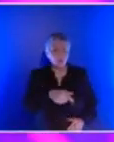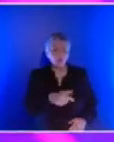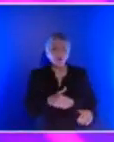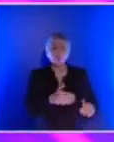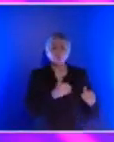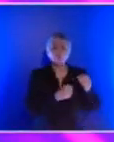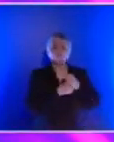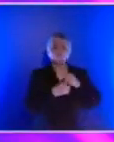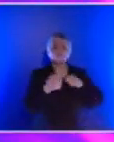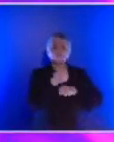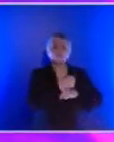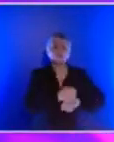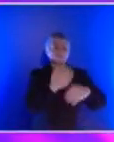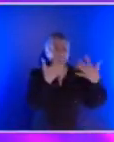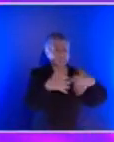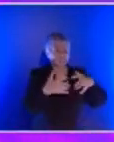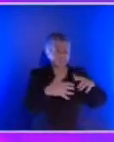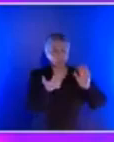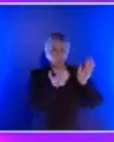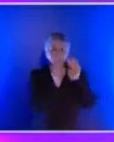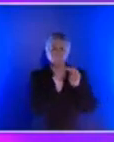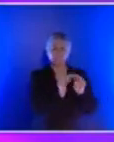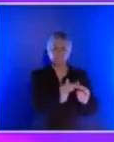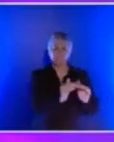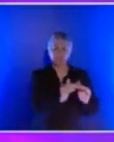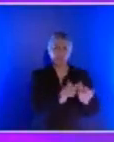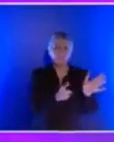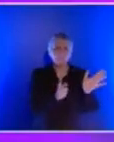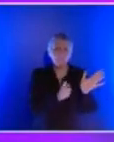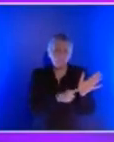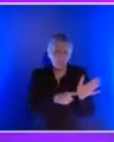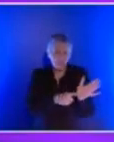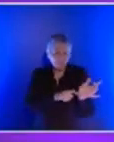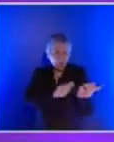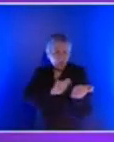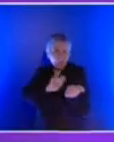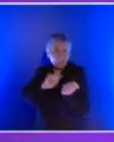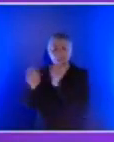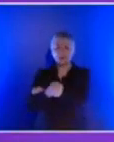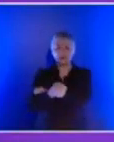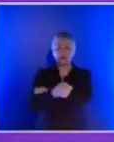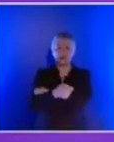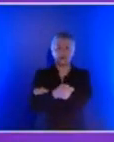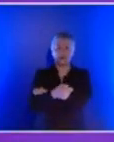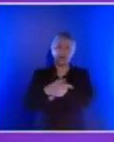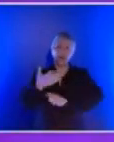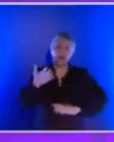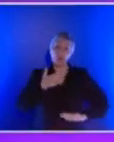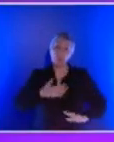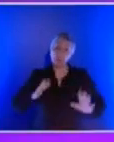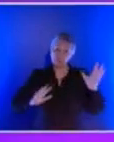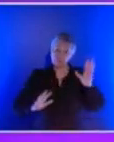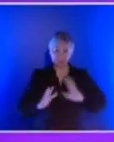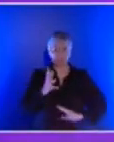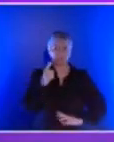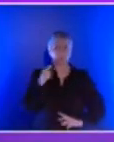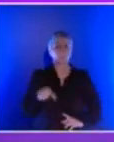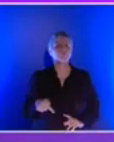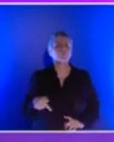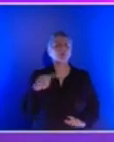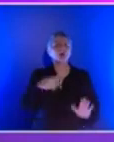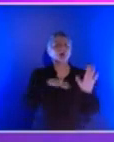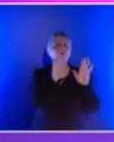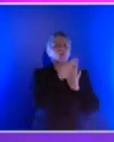τρόπος λειτουργίας τους και να δώσει μια τεράστια όθηση σε αυτούς τους τομείς. Το πρόγραμμα του ΣΥΡΙΖΑ Προοδευτική